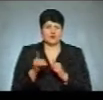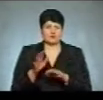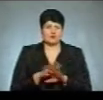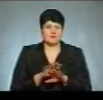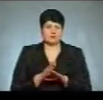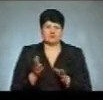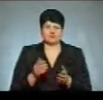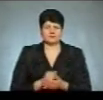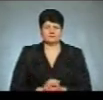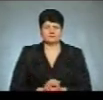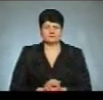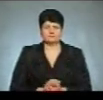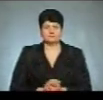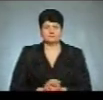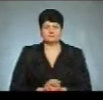банку.